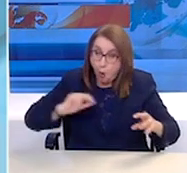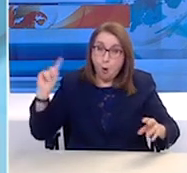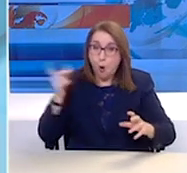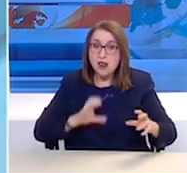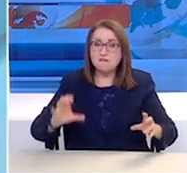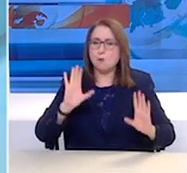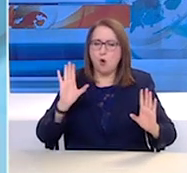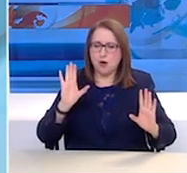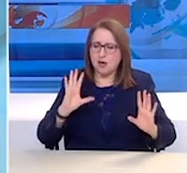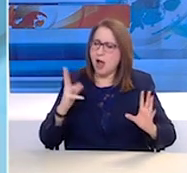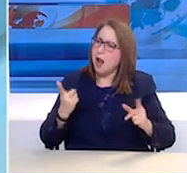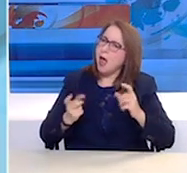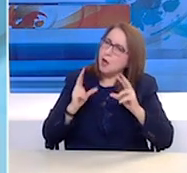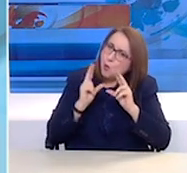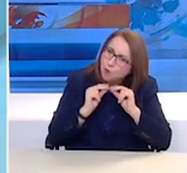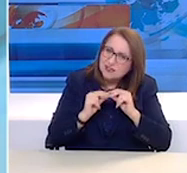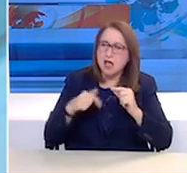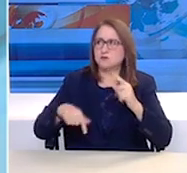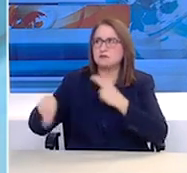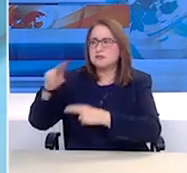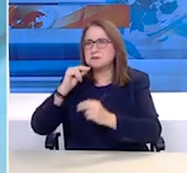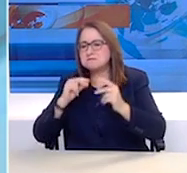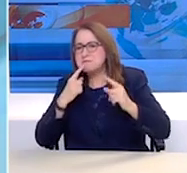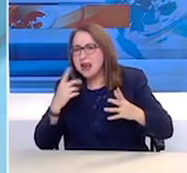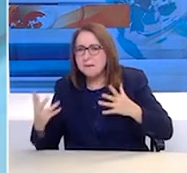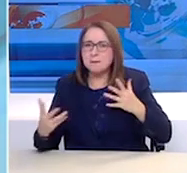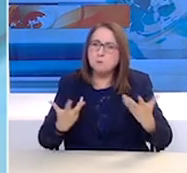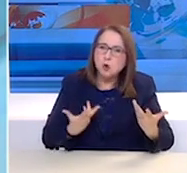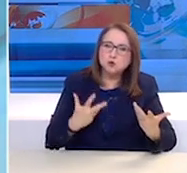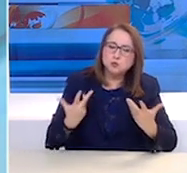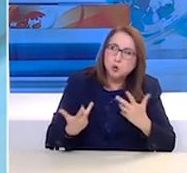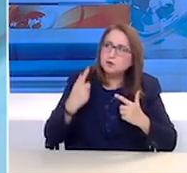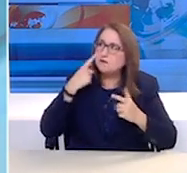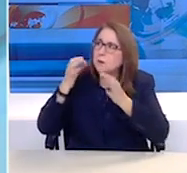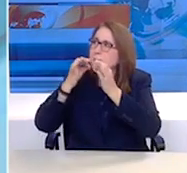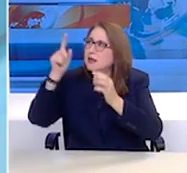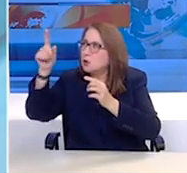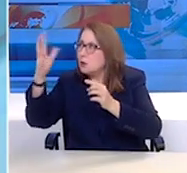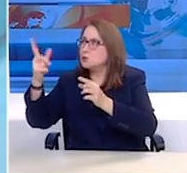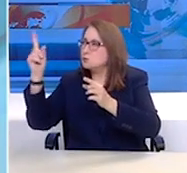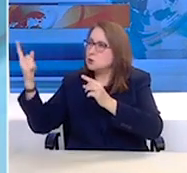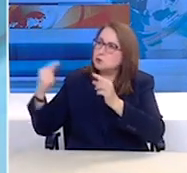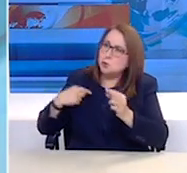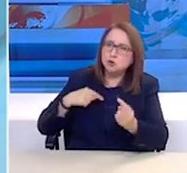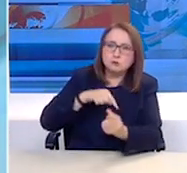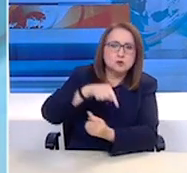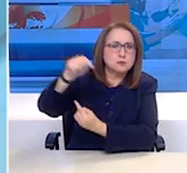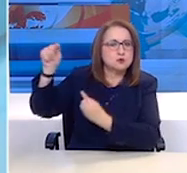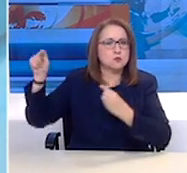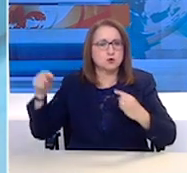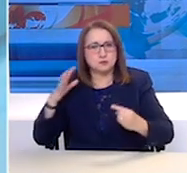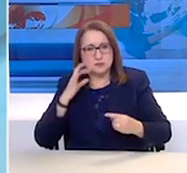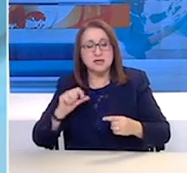και συζητιέται και στην πατρίδα μας. Ίσως έχετε δει ένα ευρωπαϊκό χάρτη πορείας για την άρση των μέτρων. Παρόμοιες δράσεις πρέπει να βασίζονται